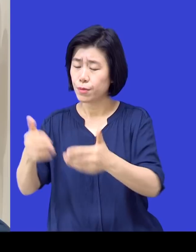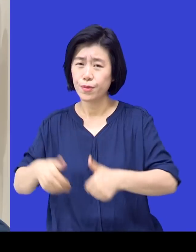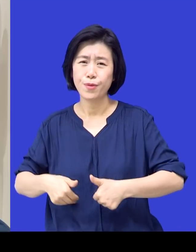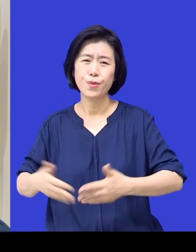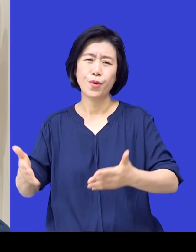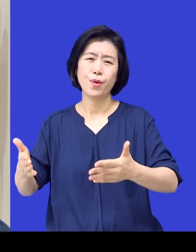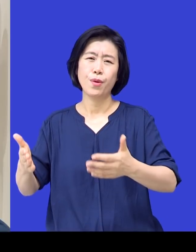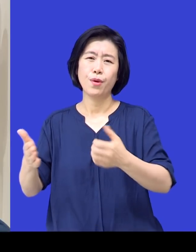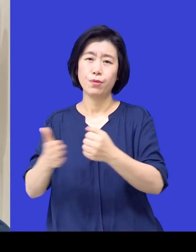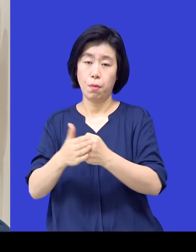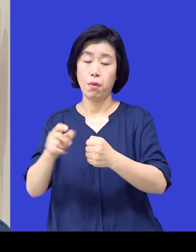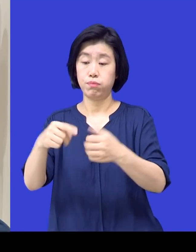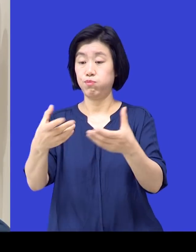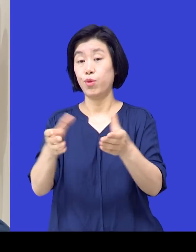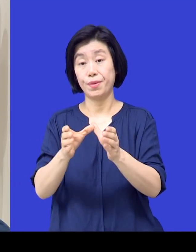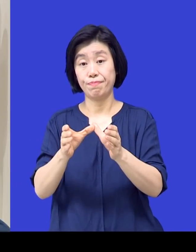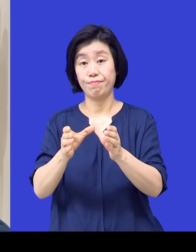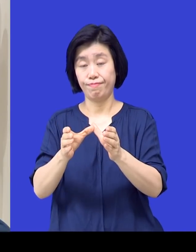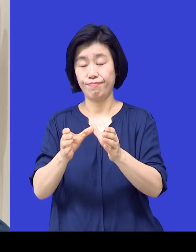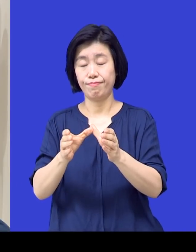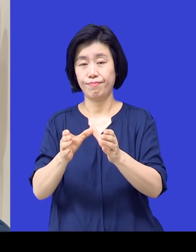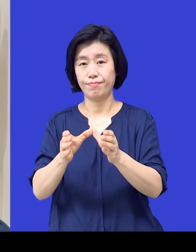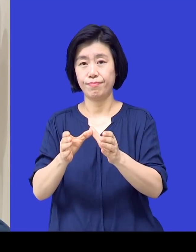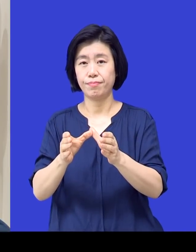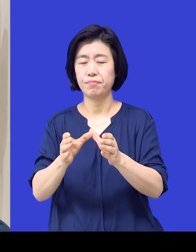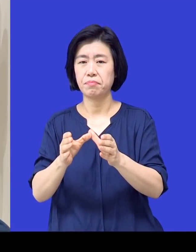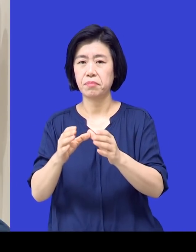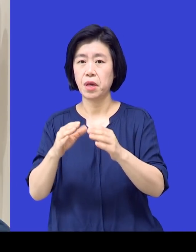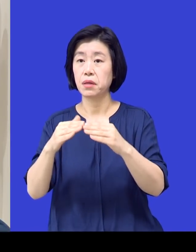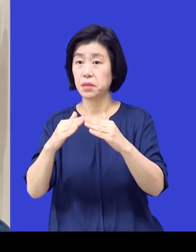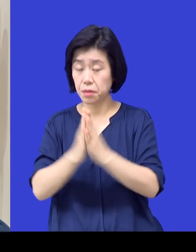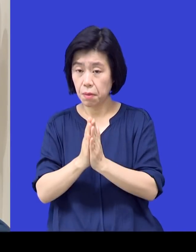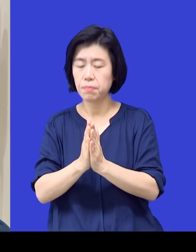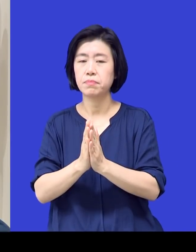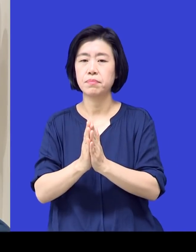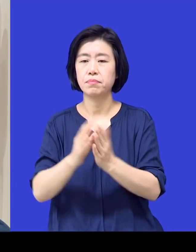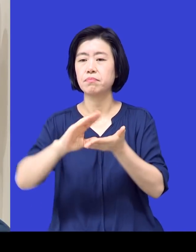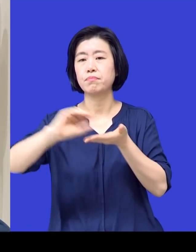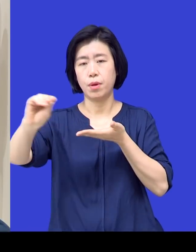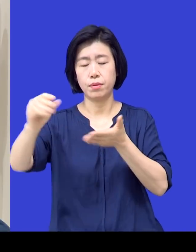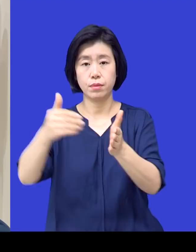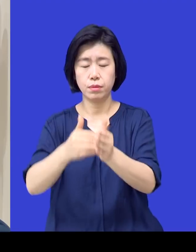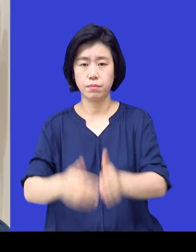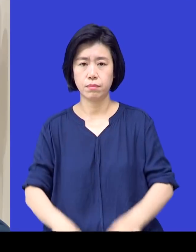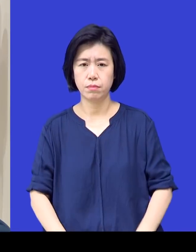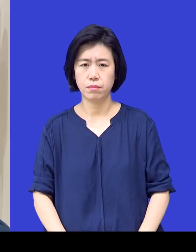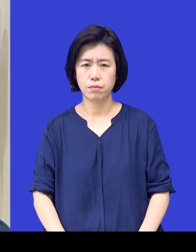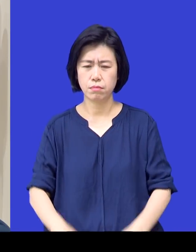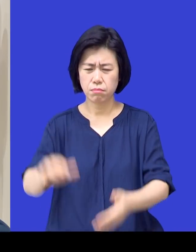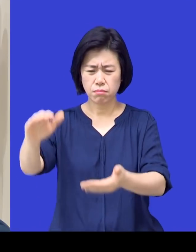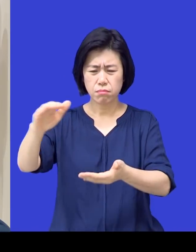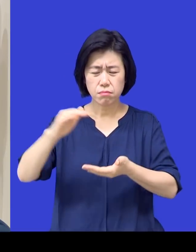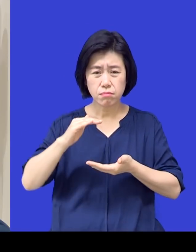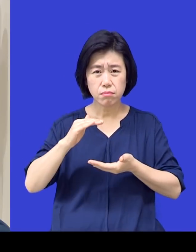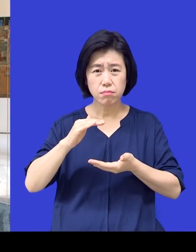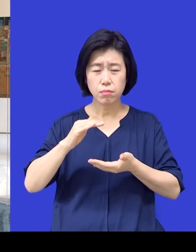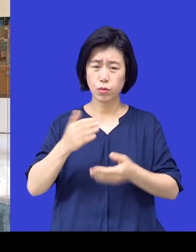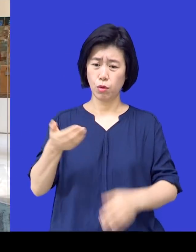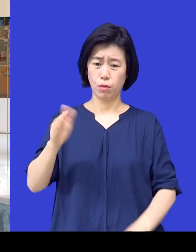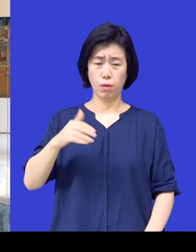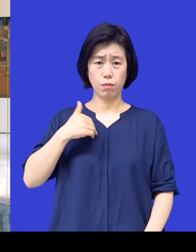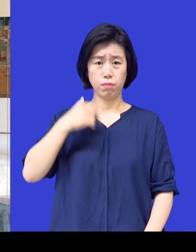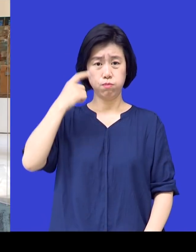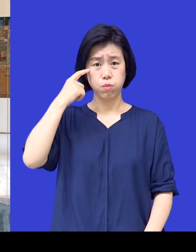네. 그 말을 듣고 네. 아니 어떻게 한국을 전 세계에서 제일 많이 도왔다고 하는데 이렇게 몰랐던